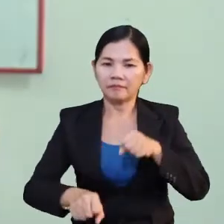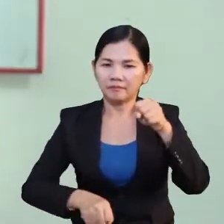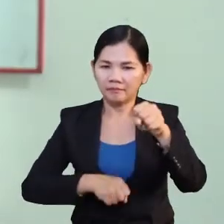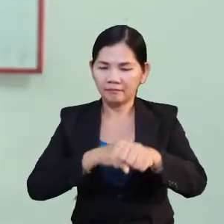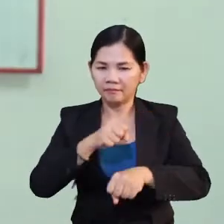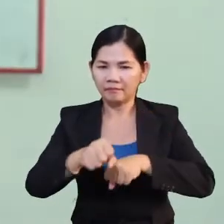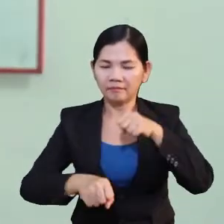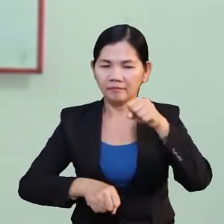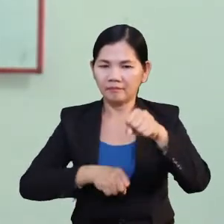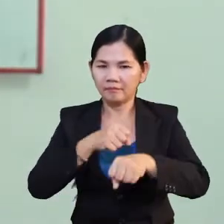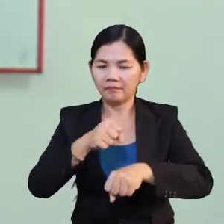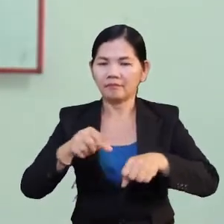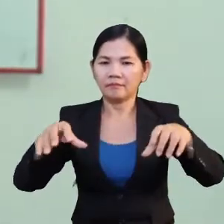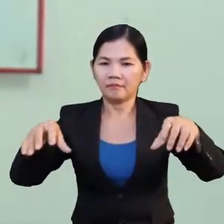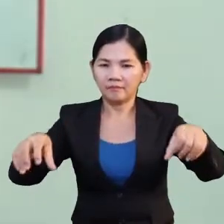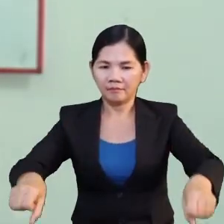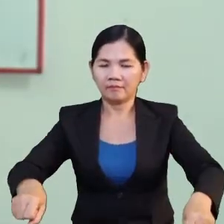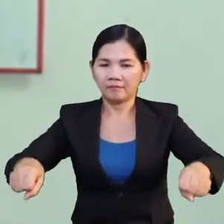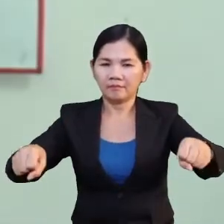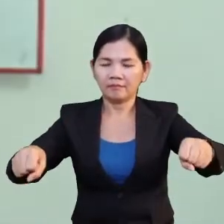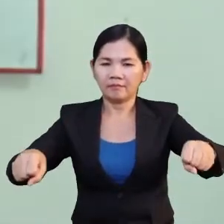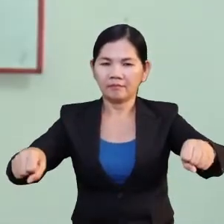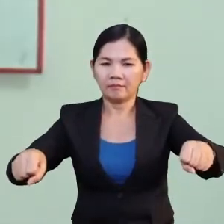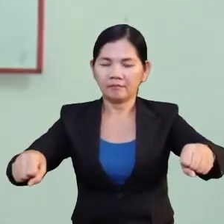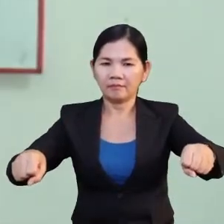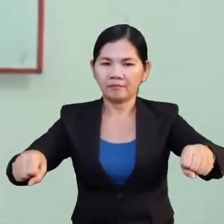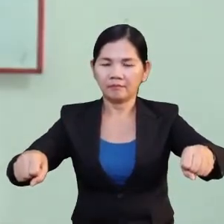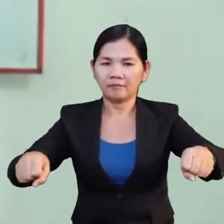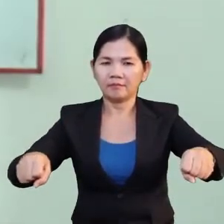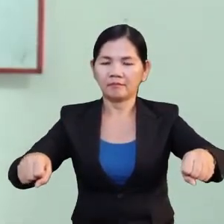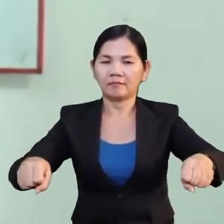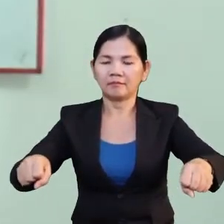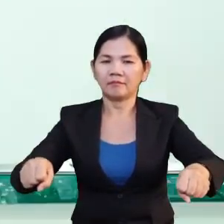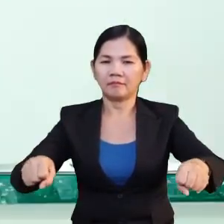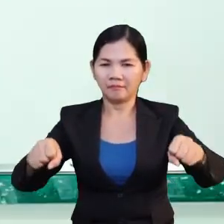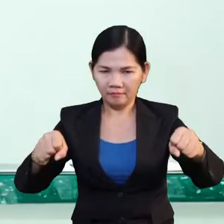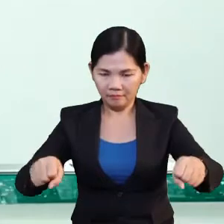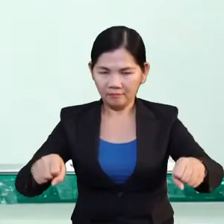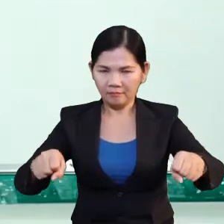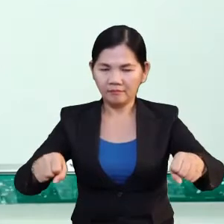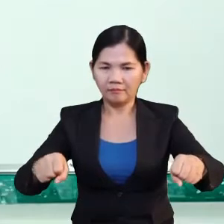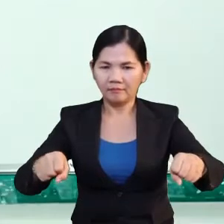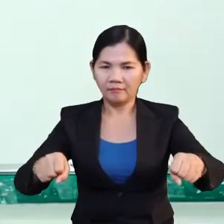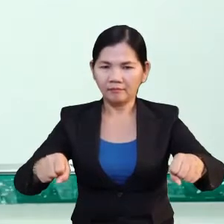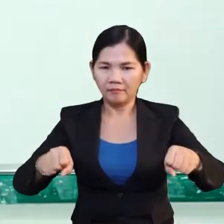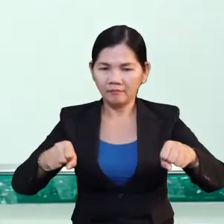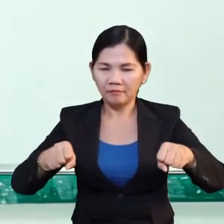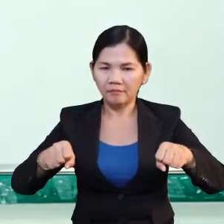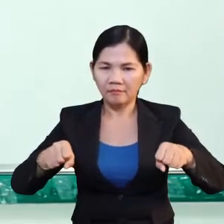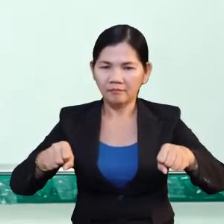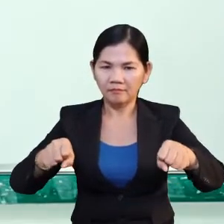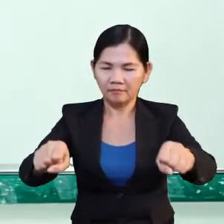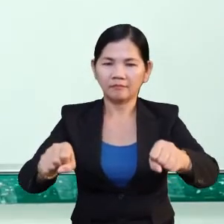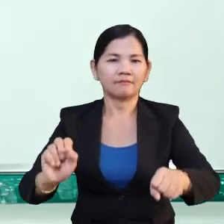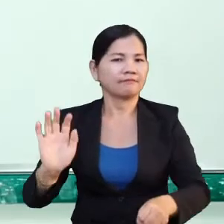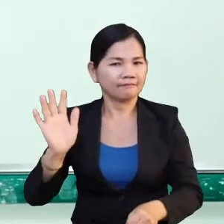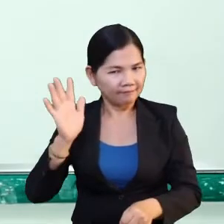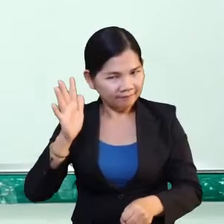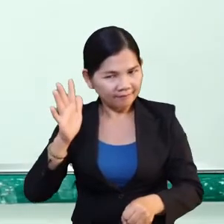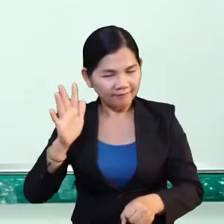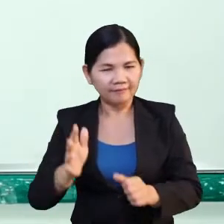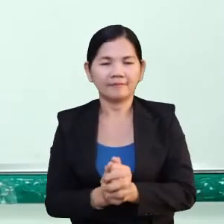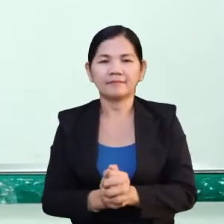មកហើយកាន់ដៃកង់អីហើយឃើញពណ៌លឿងនេះគឺកូនត្រៀមកូនអត់តន់កូនអត់តន់ចេញទេ